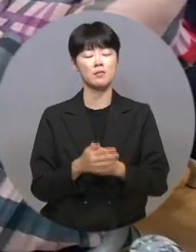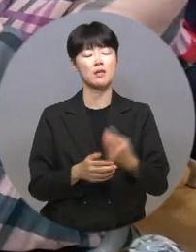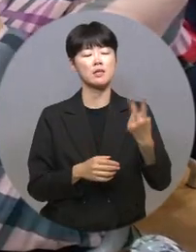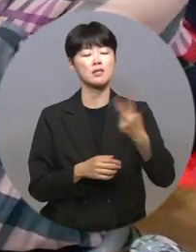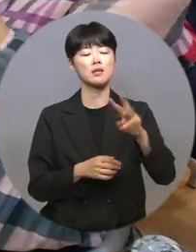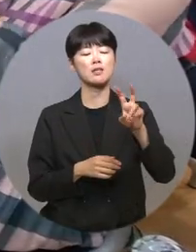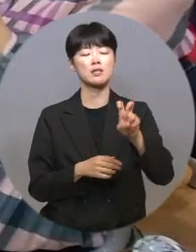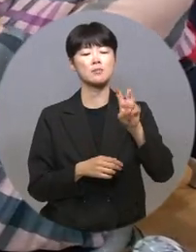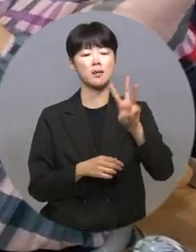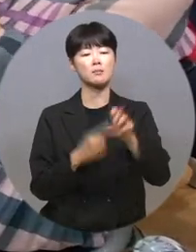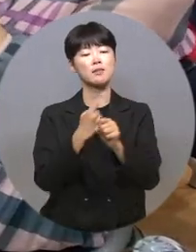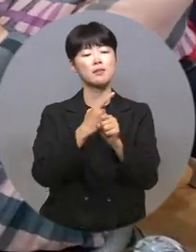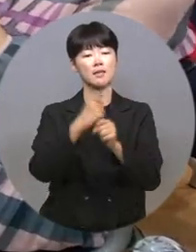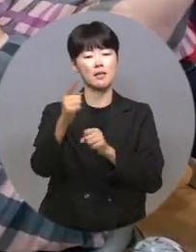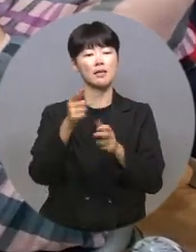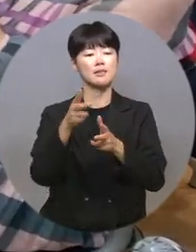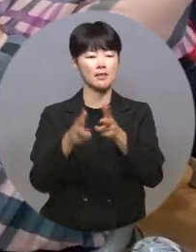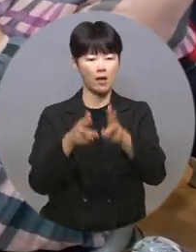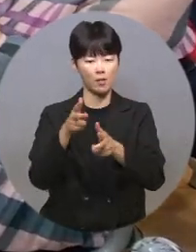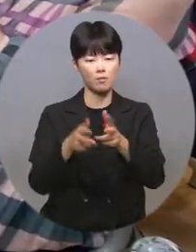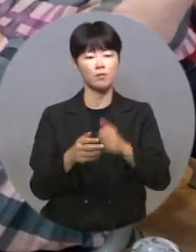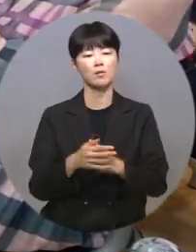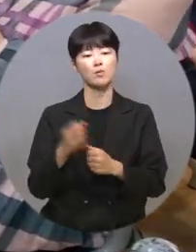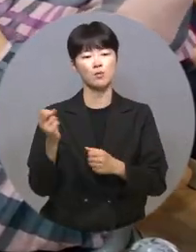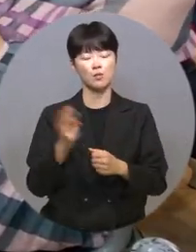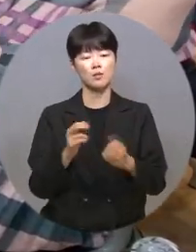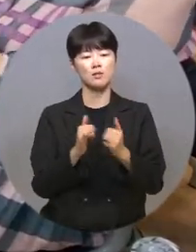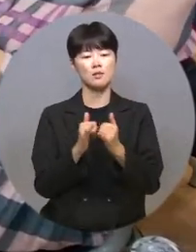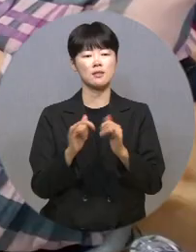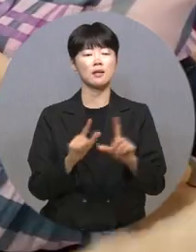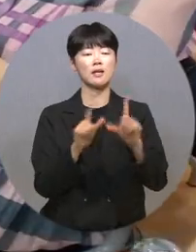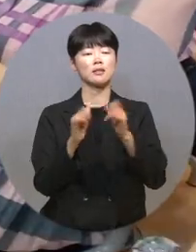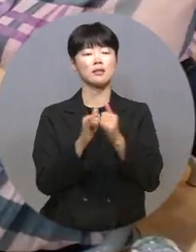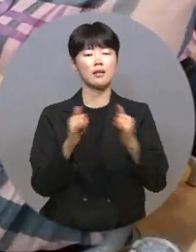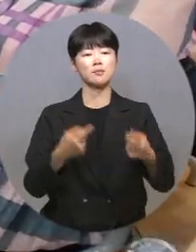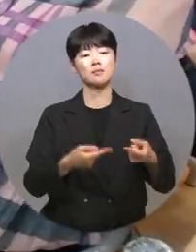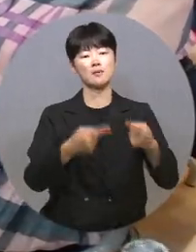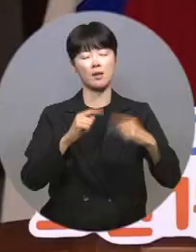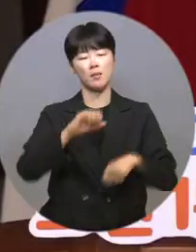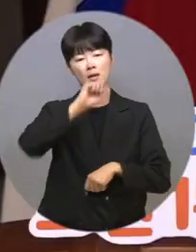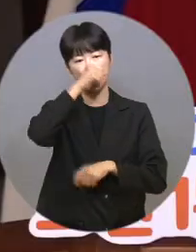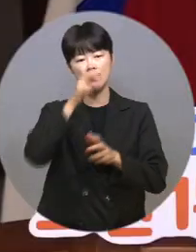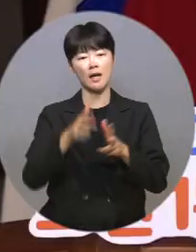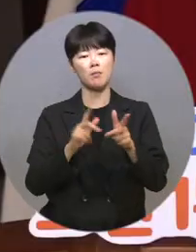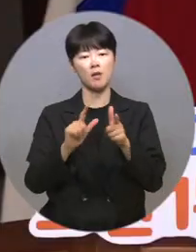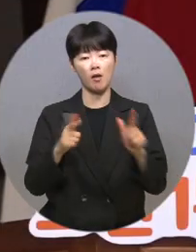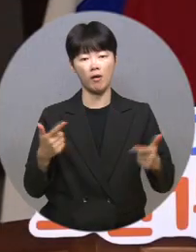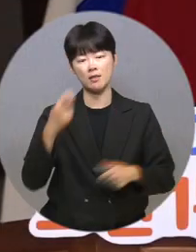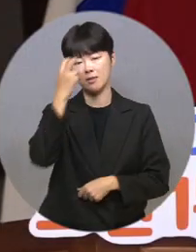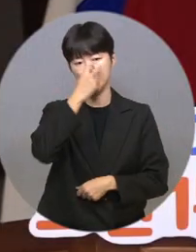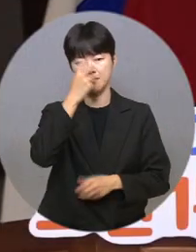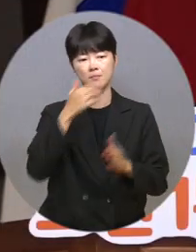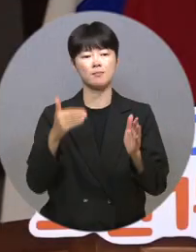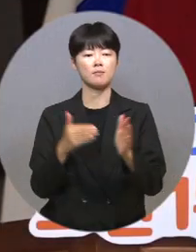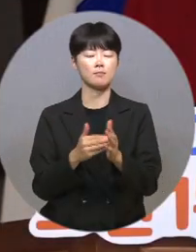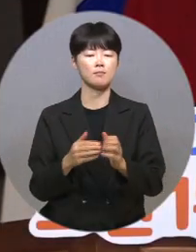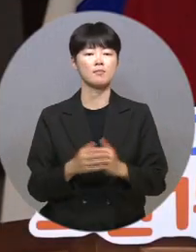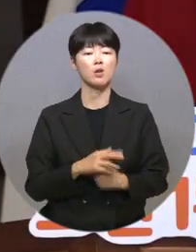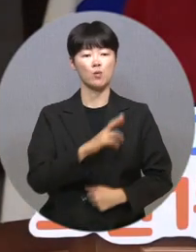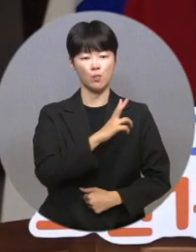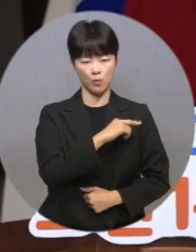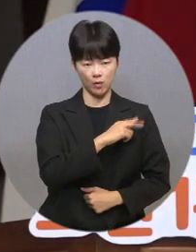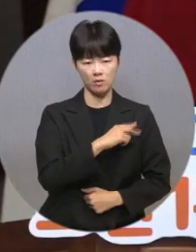2023년 자체 사업, 주민 참여 예산 사업 등을 검토 논의했습니다. 지역 국회의원, 시의원